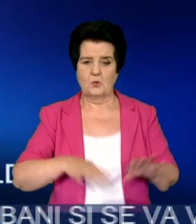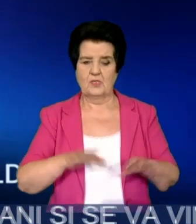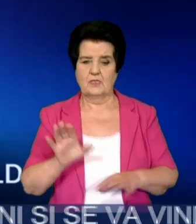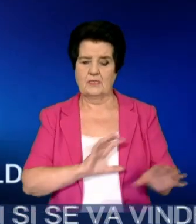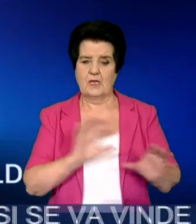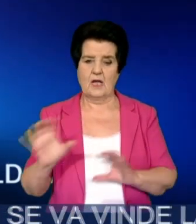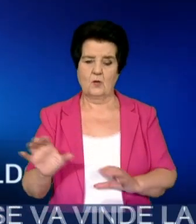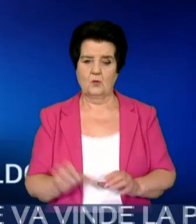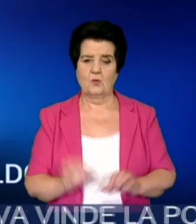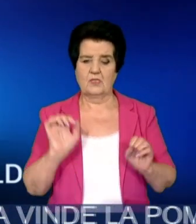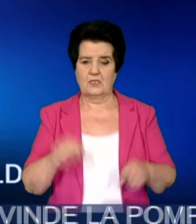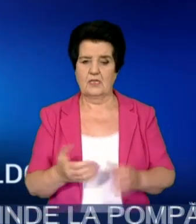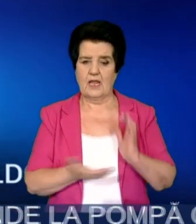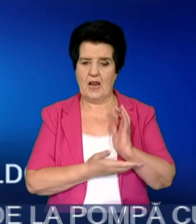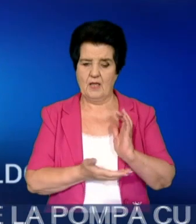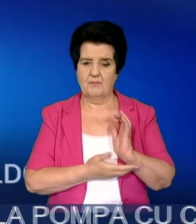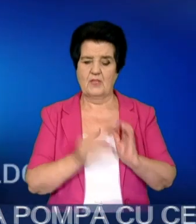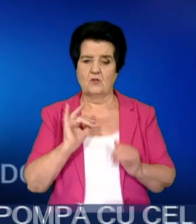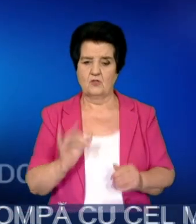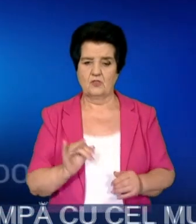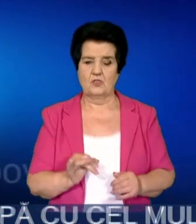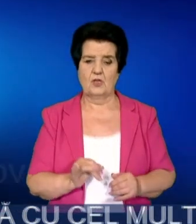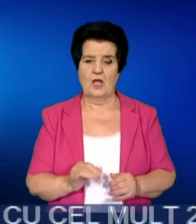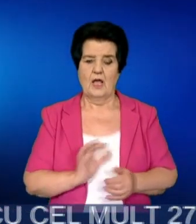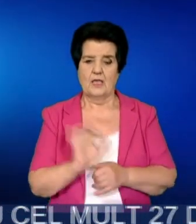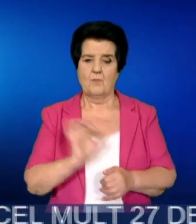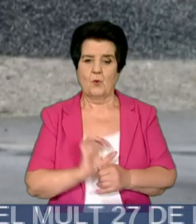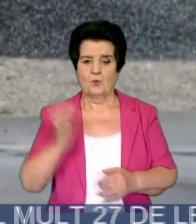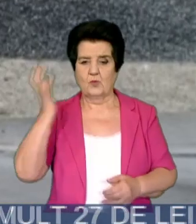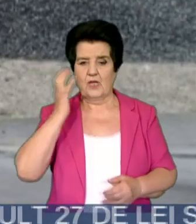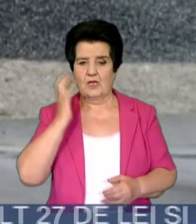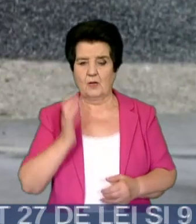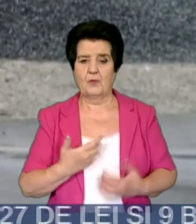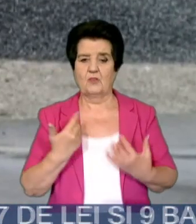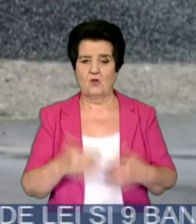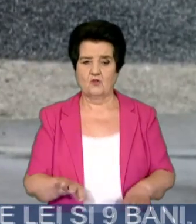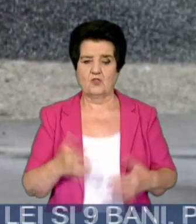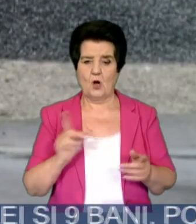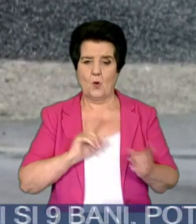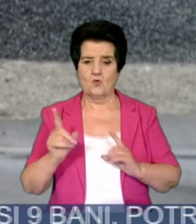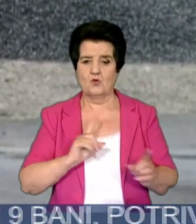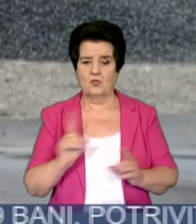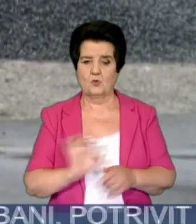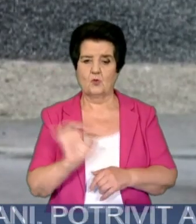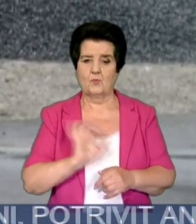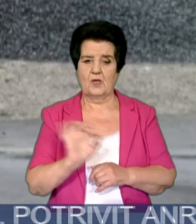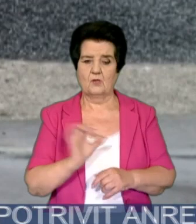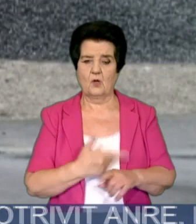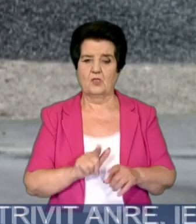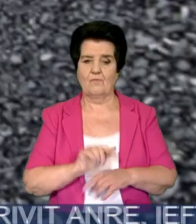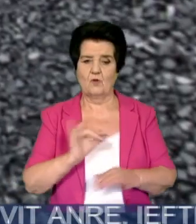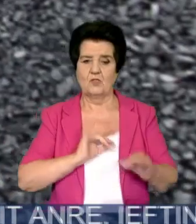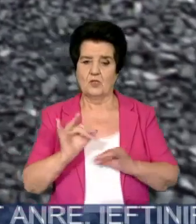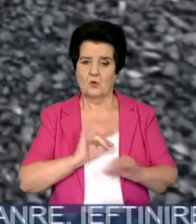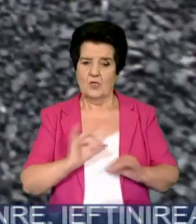asigure accesibilitatea la lemnele de foc și să faciliteze și importul de cărbune. Deja a avut loc o ședință cu importatorii unde au fost